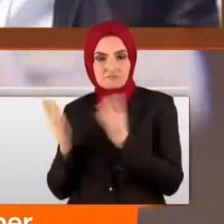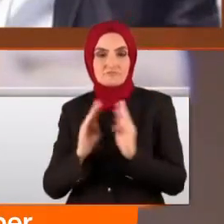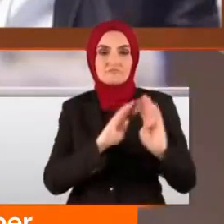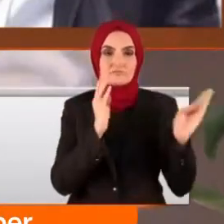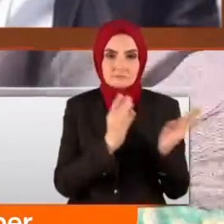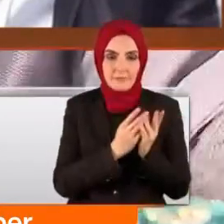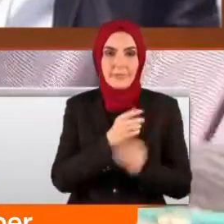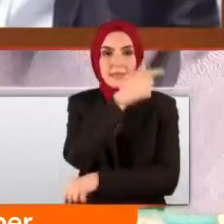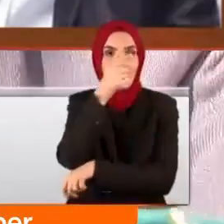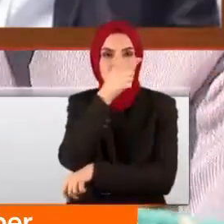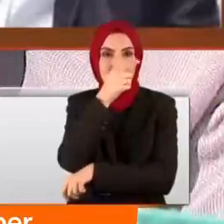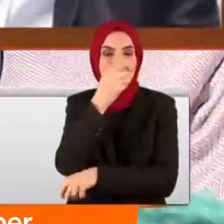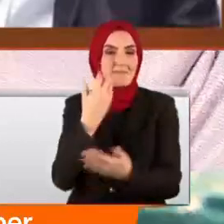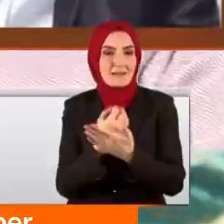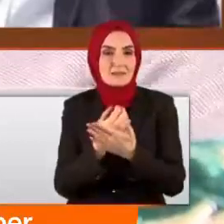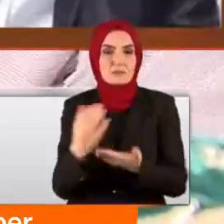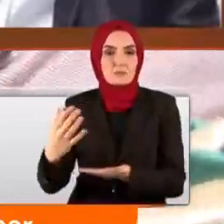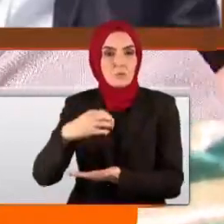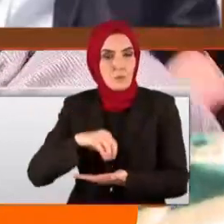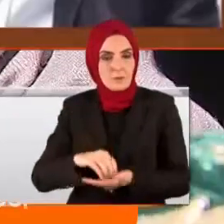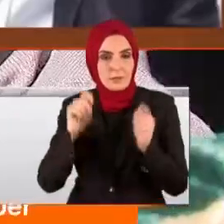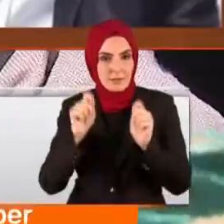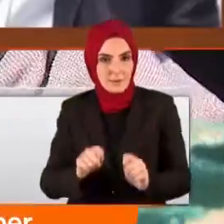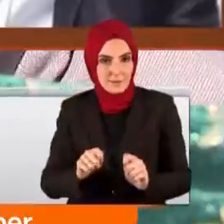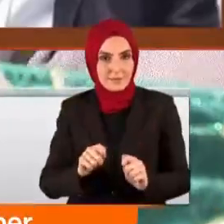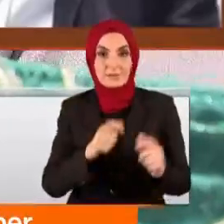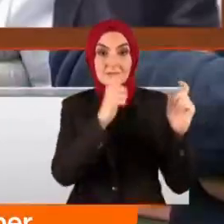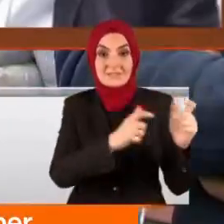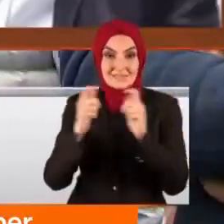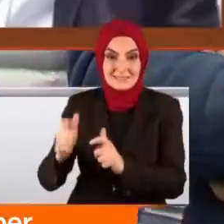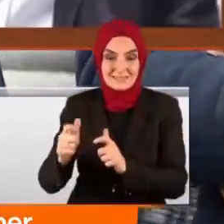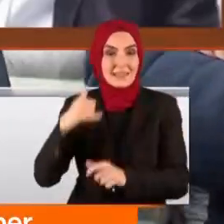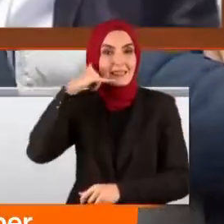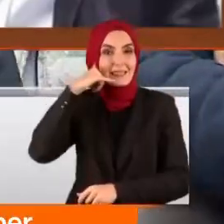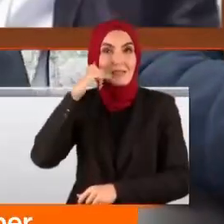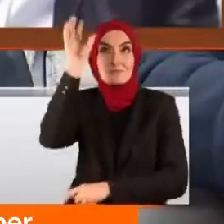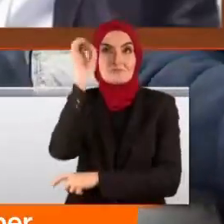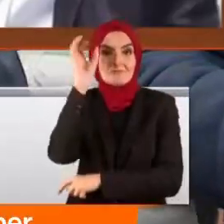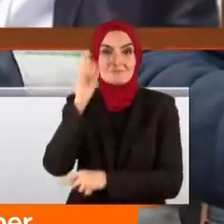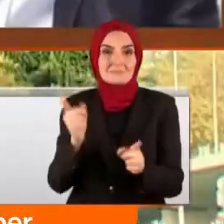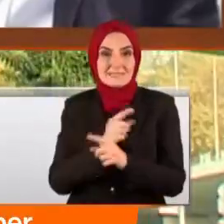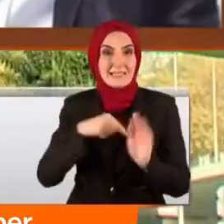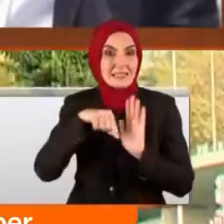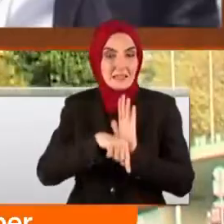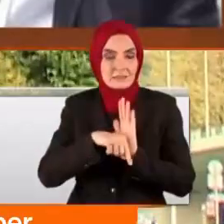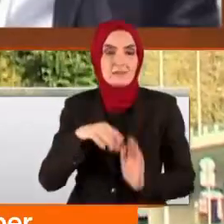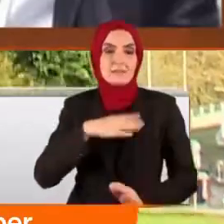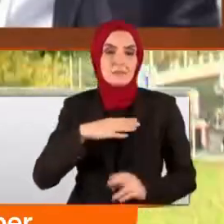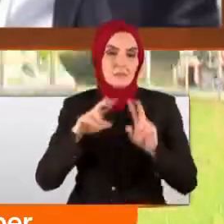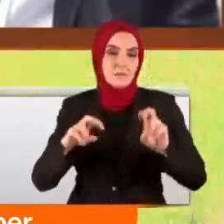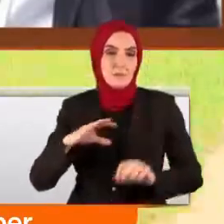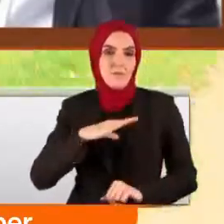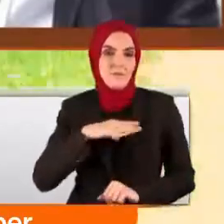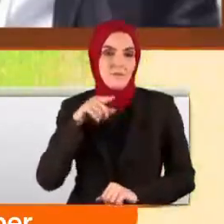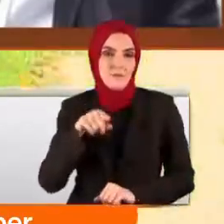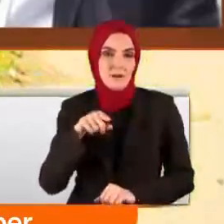çiftin cansız bedeninin bulunduğu adreslerdeki telefon sinyalleri de istendi. Düşmanımız yok. Her katil ardında